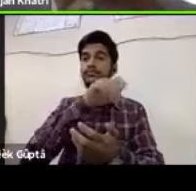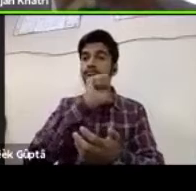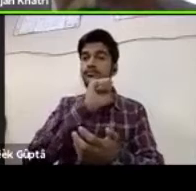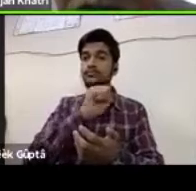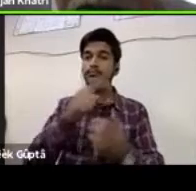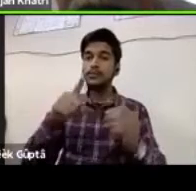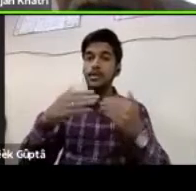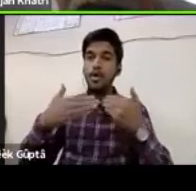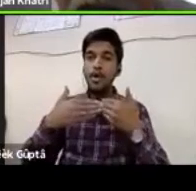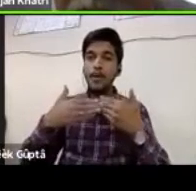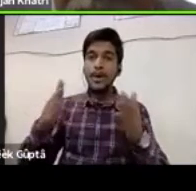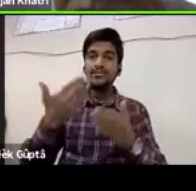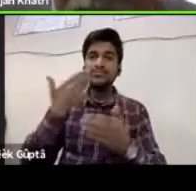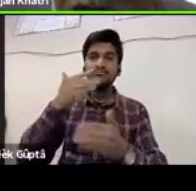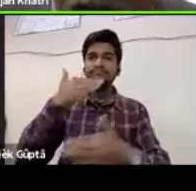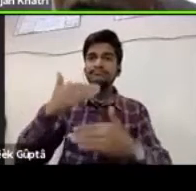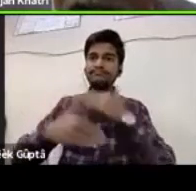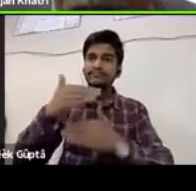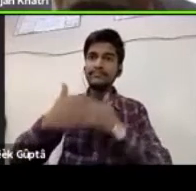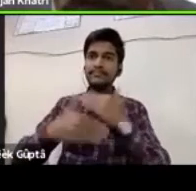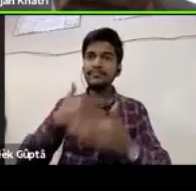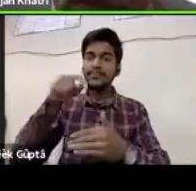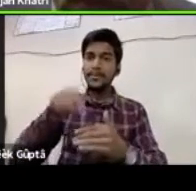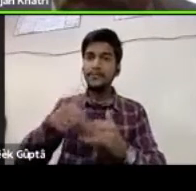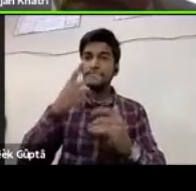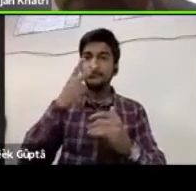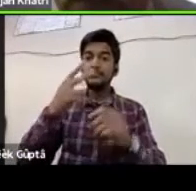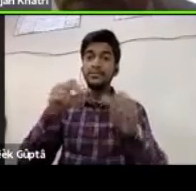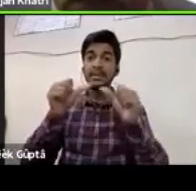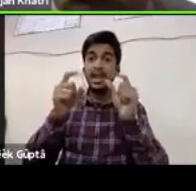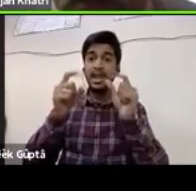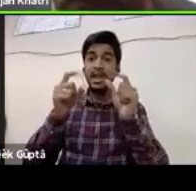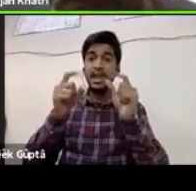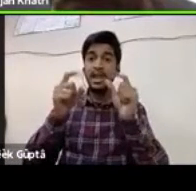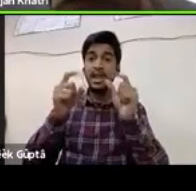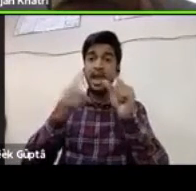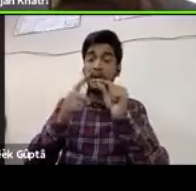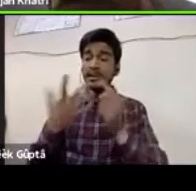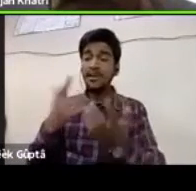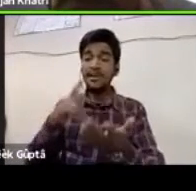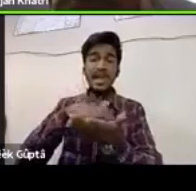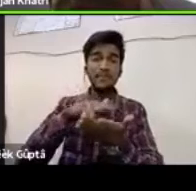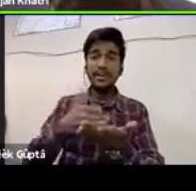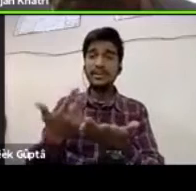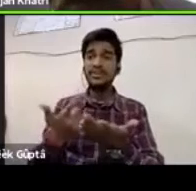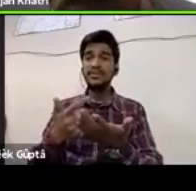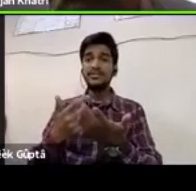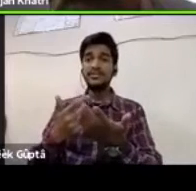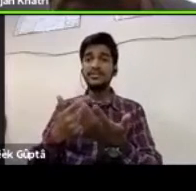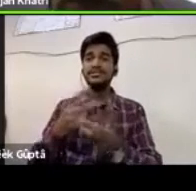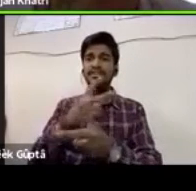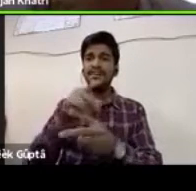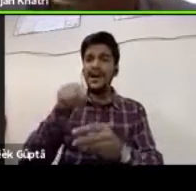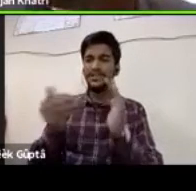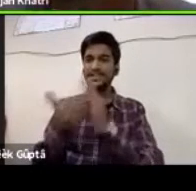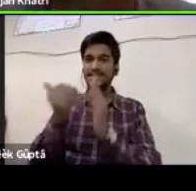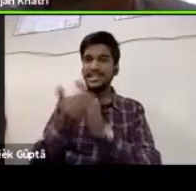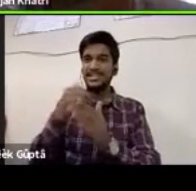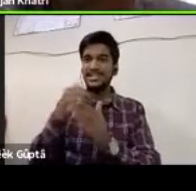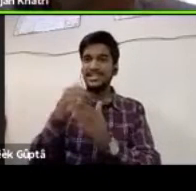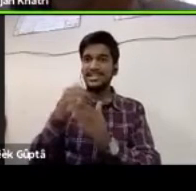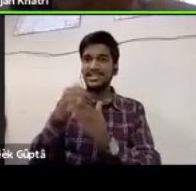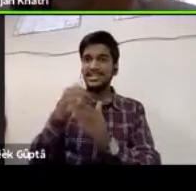रहा हूँ कि काफी बदलाव आए हैं एयरपोर्ट स्टेशन वगैरह वगैरह, बट अभी भी और भी बहुत काम है. आपने सही